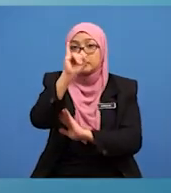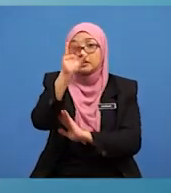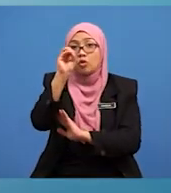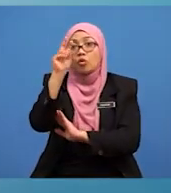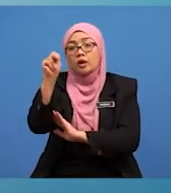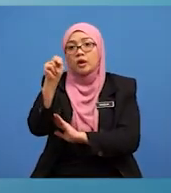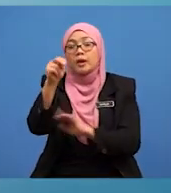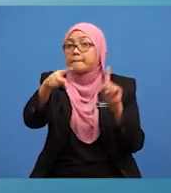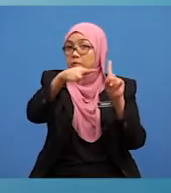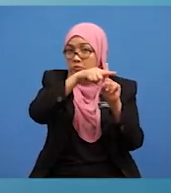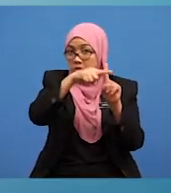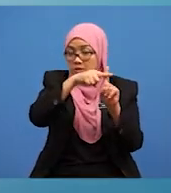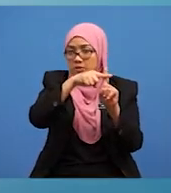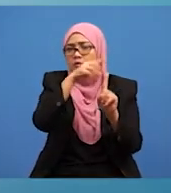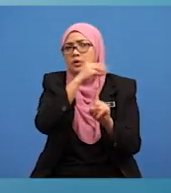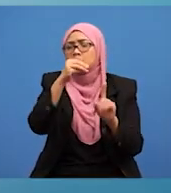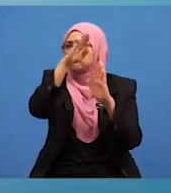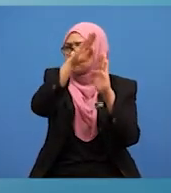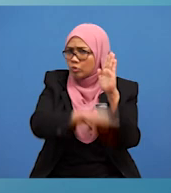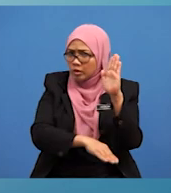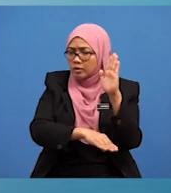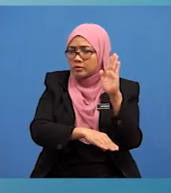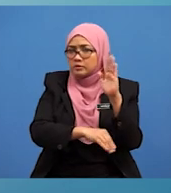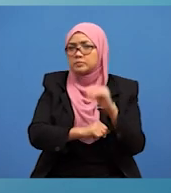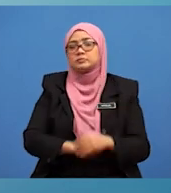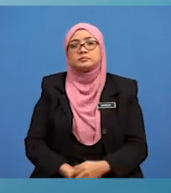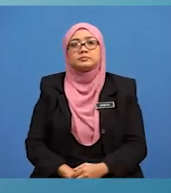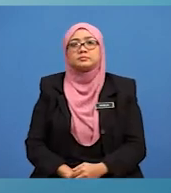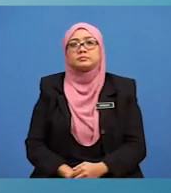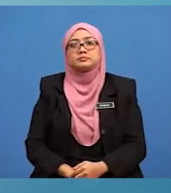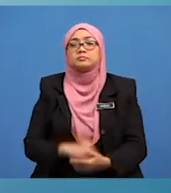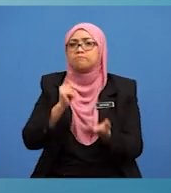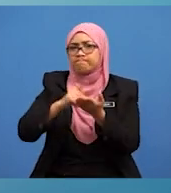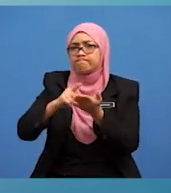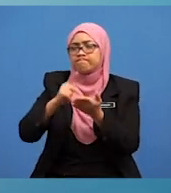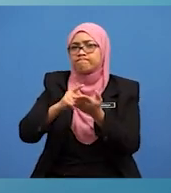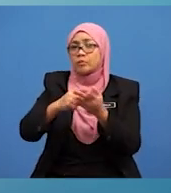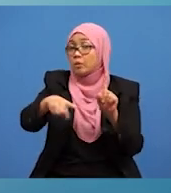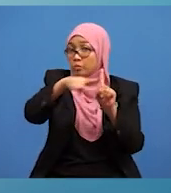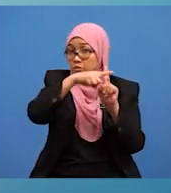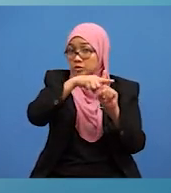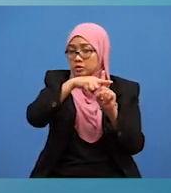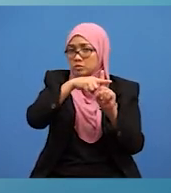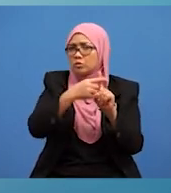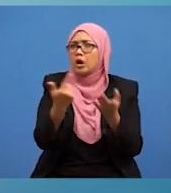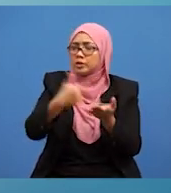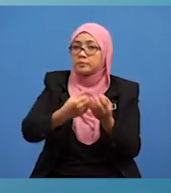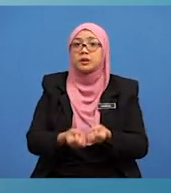elektron mengurang berbanding bilangan proton. Bilangan cas positif lebih banyak dari cas